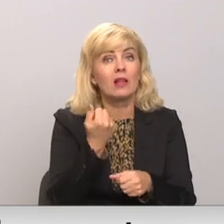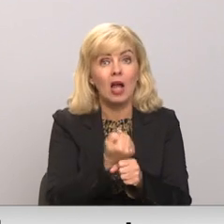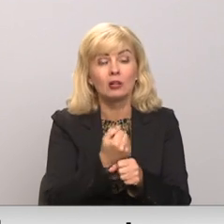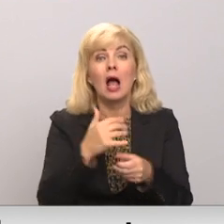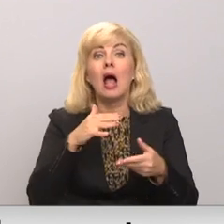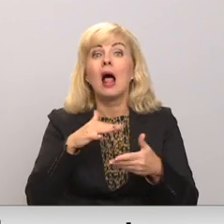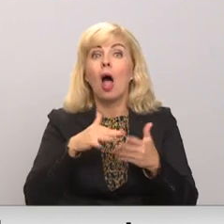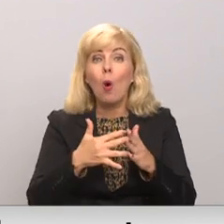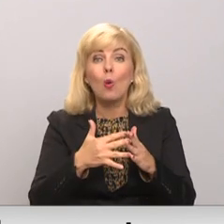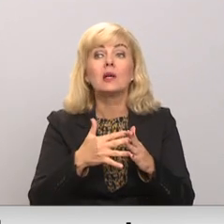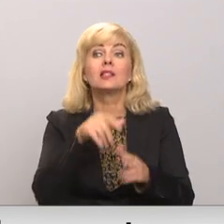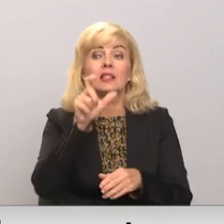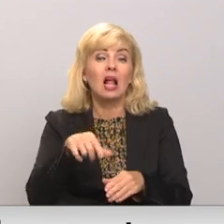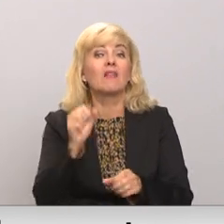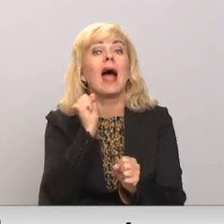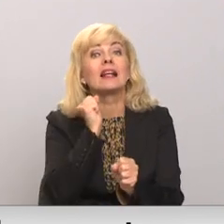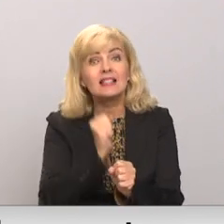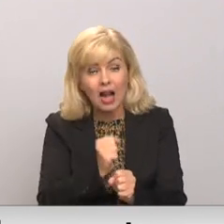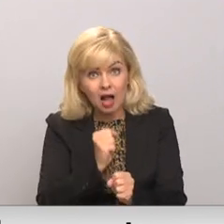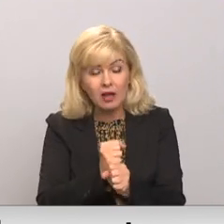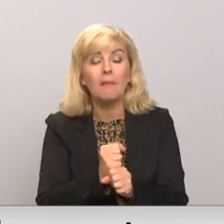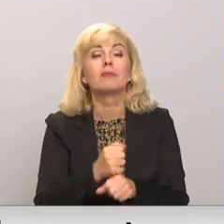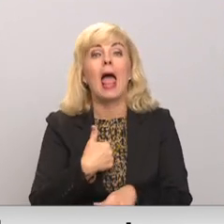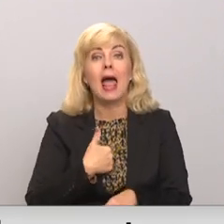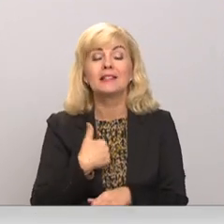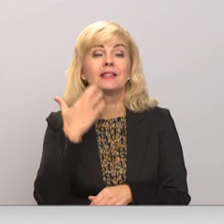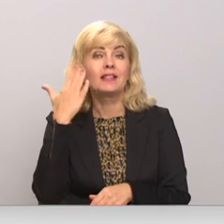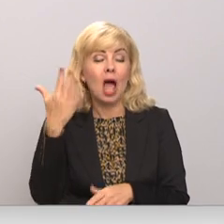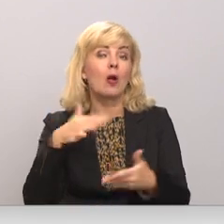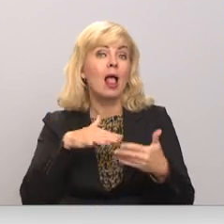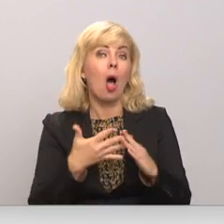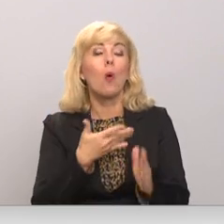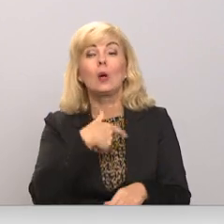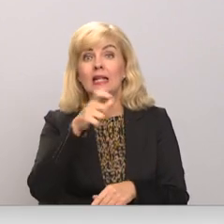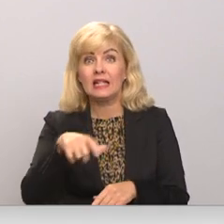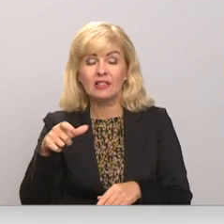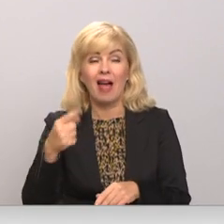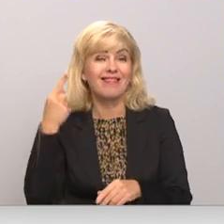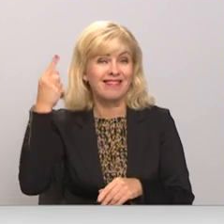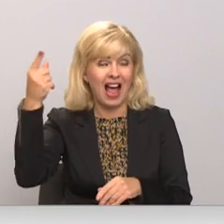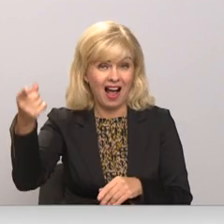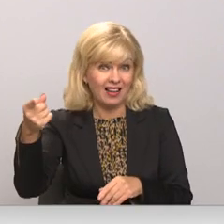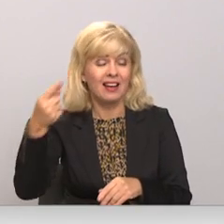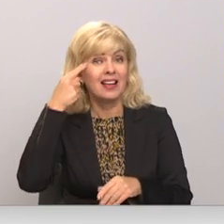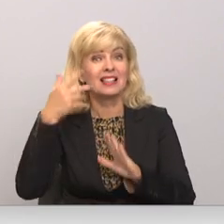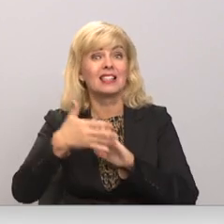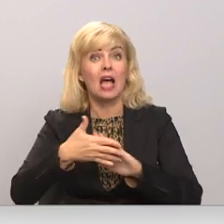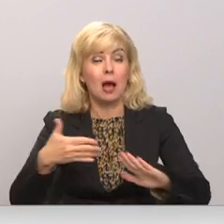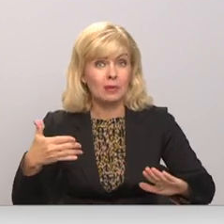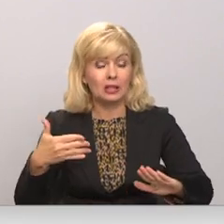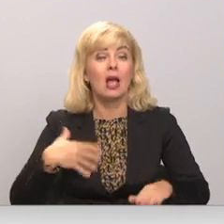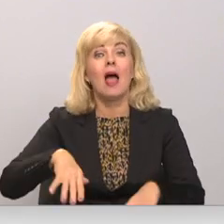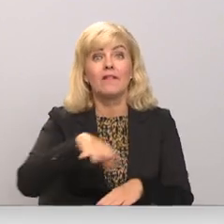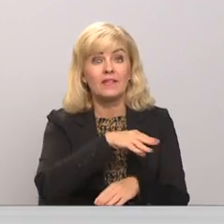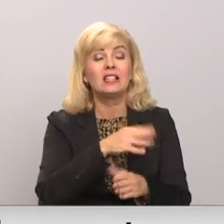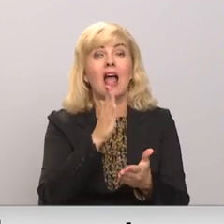Laukos cilvēki strādā. Bet es ceru, ka tad, kad lauku iedzīvotāji tie tālākie galiņi sapratīs, ka mēs